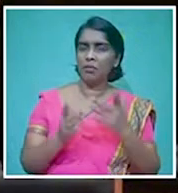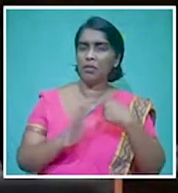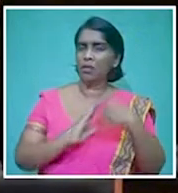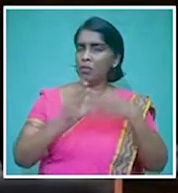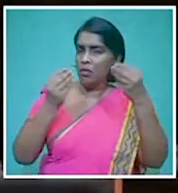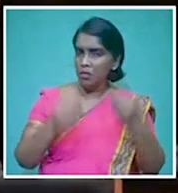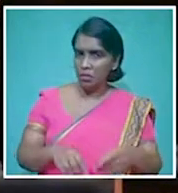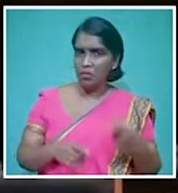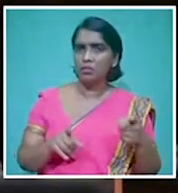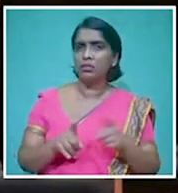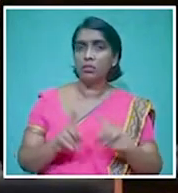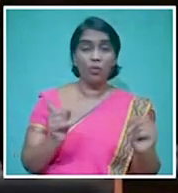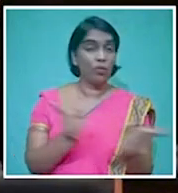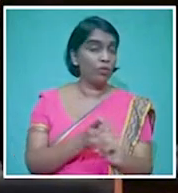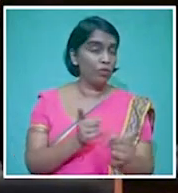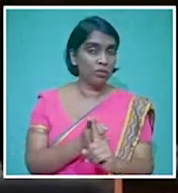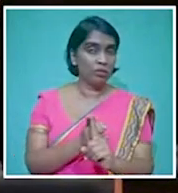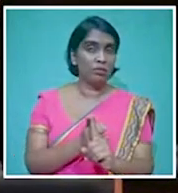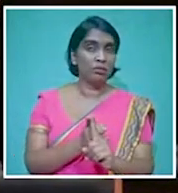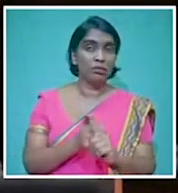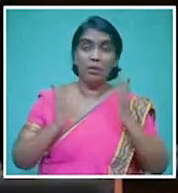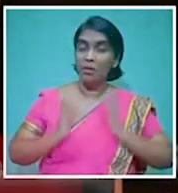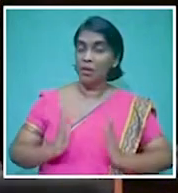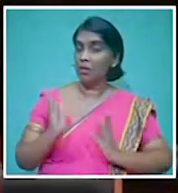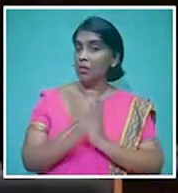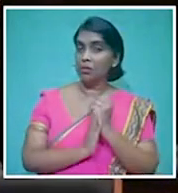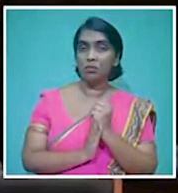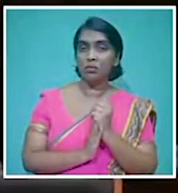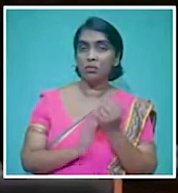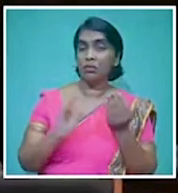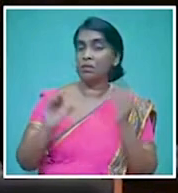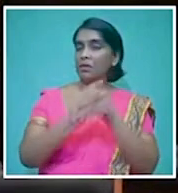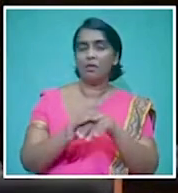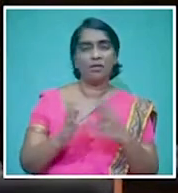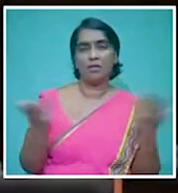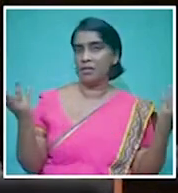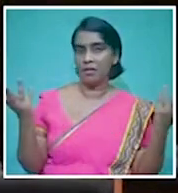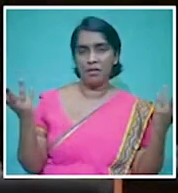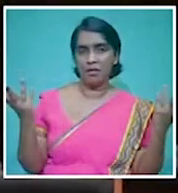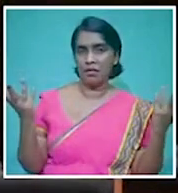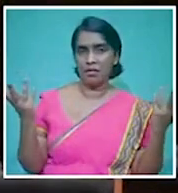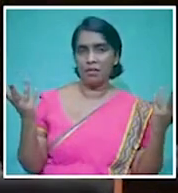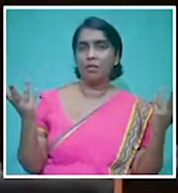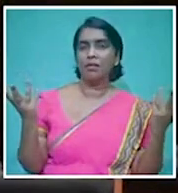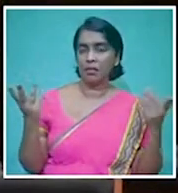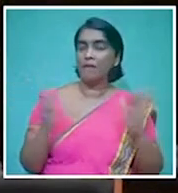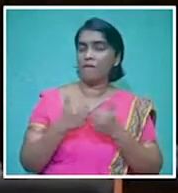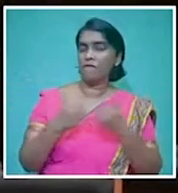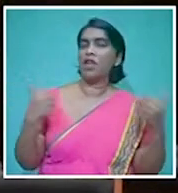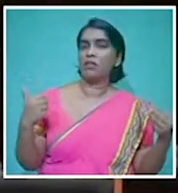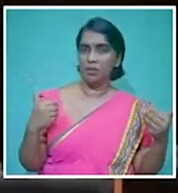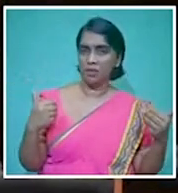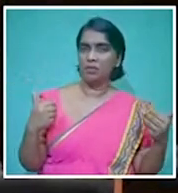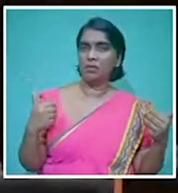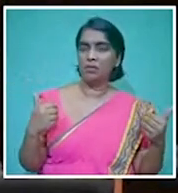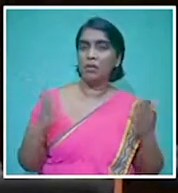අරාජිකත්වයට ප්‍රචණ්ඩත්වයට මානව හිමිකම් වලට ඇතුල් වෙන්නේ නැහැ ඒක ඒකෙන් පිට